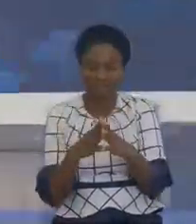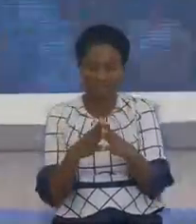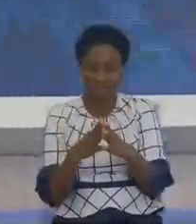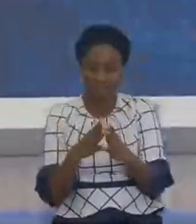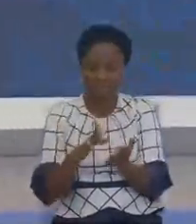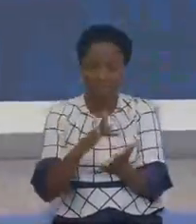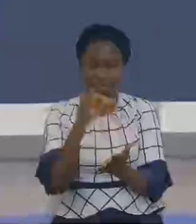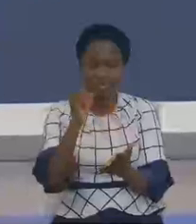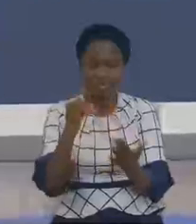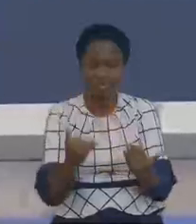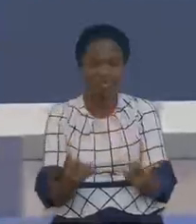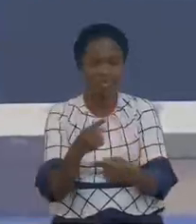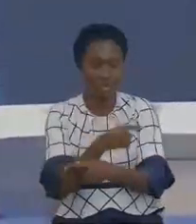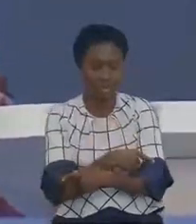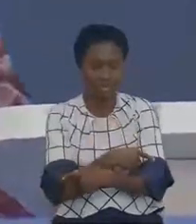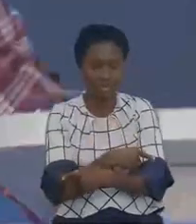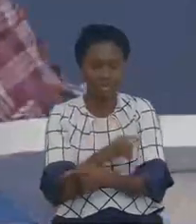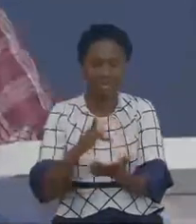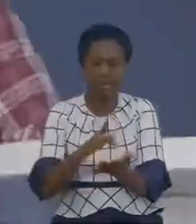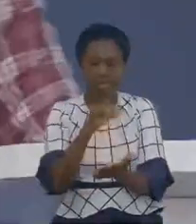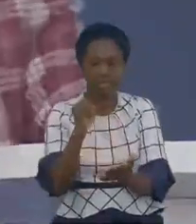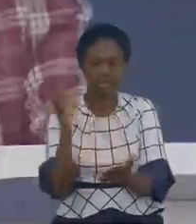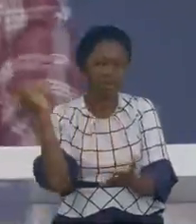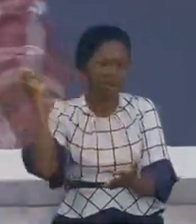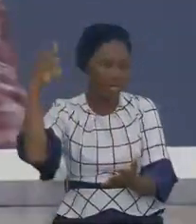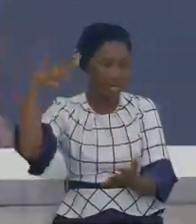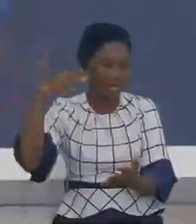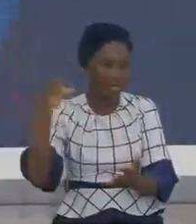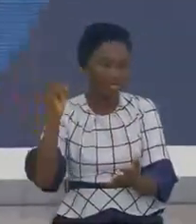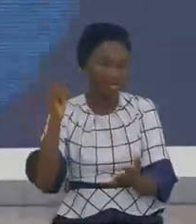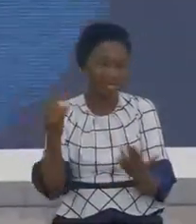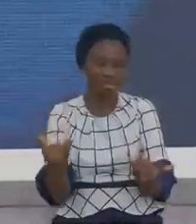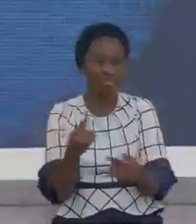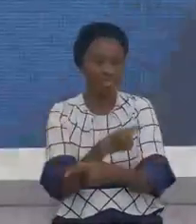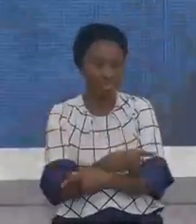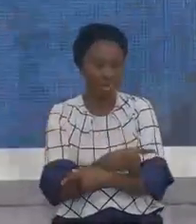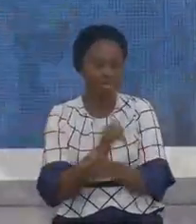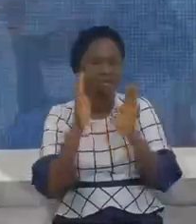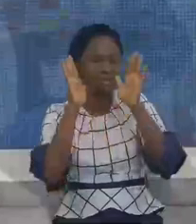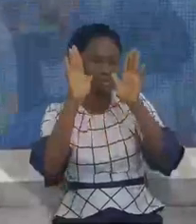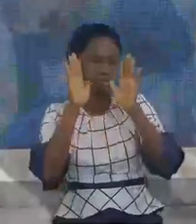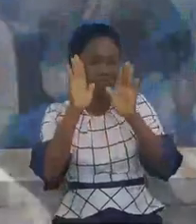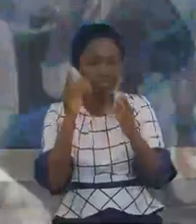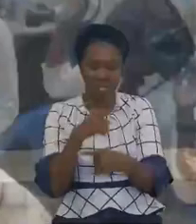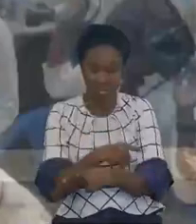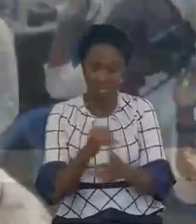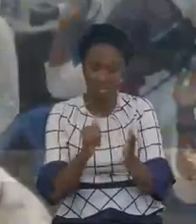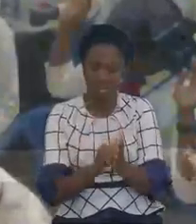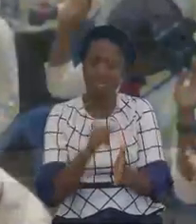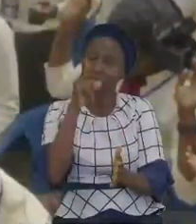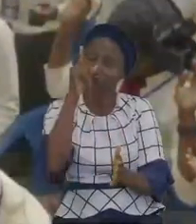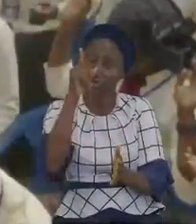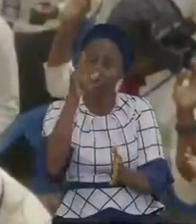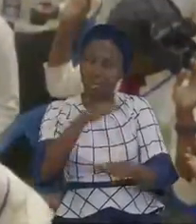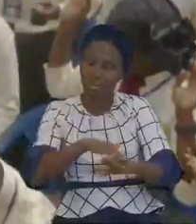jour gracieux, un jour merveilleux. Tu appelles chacun ici présent